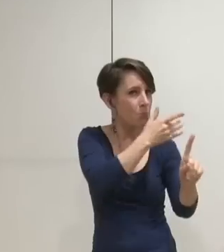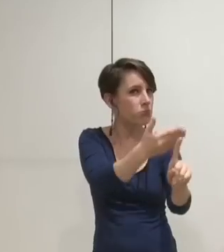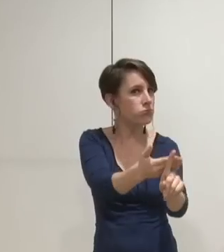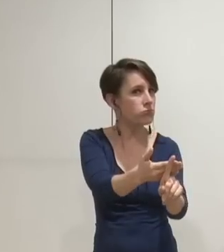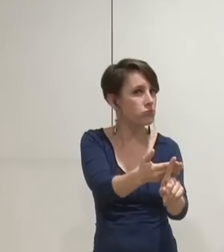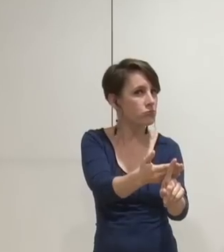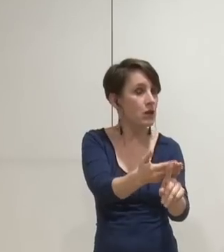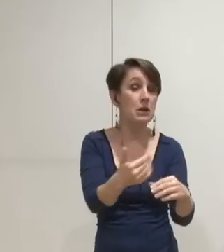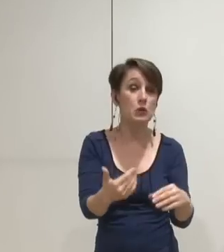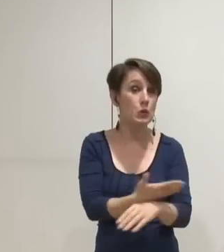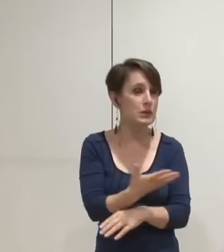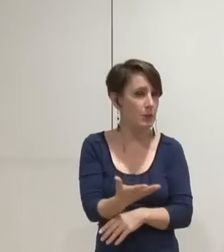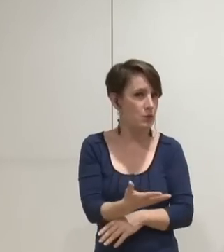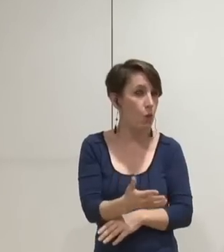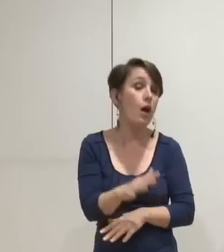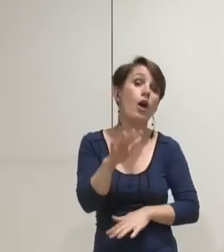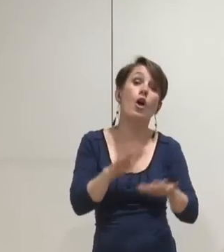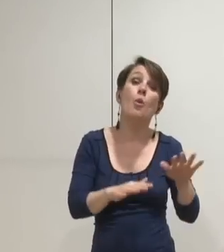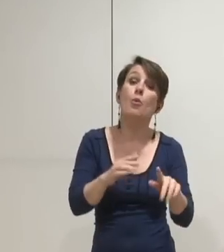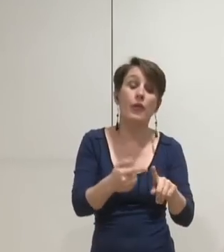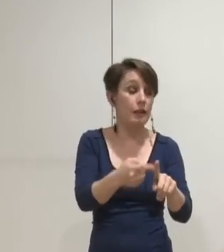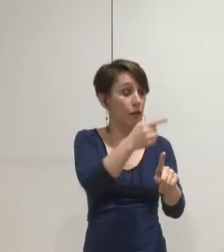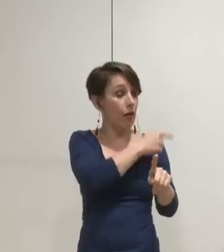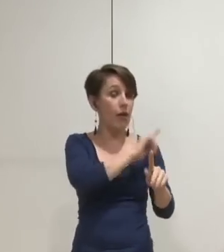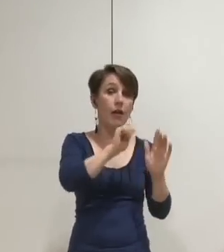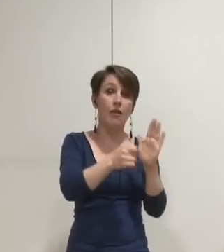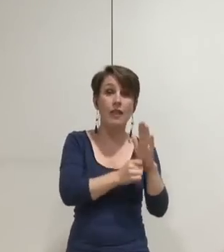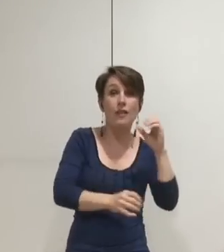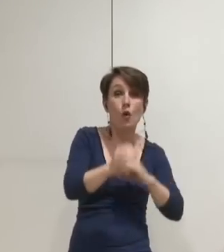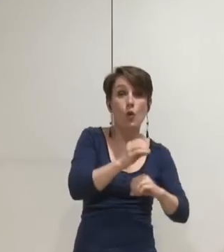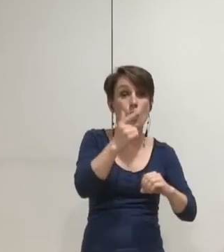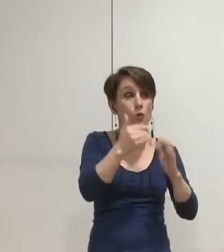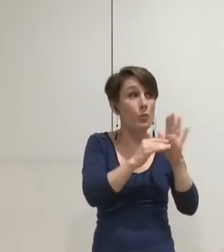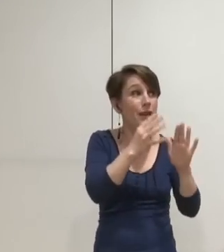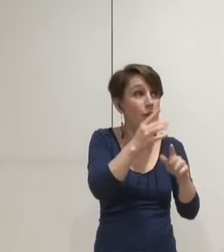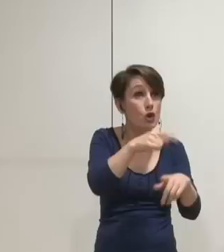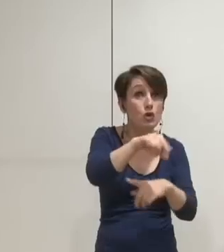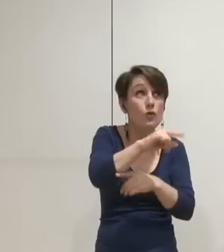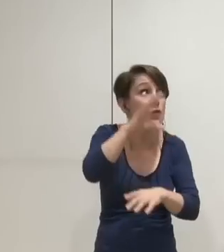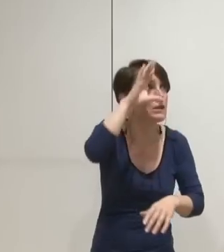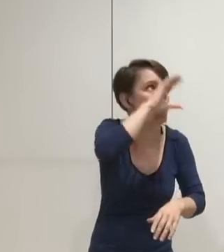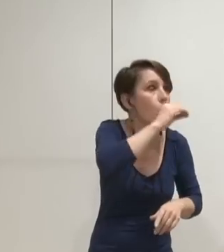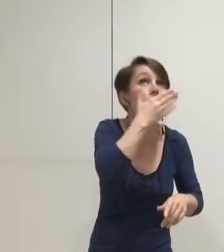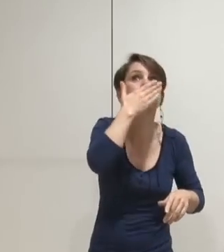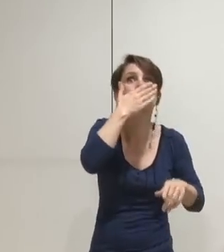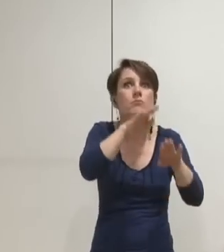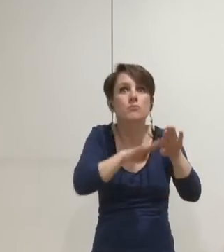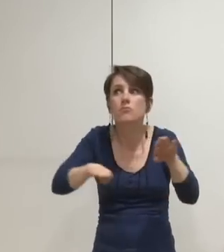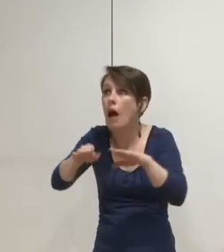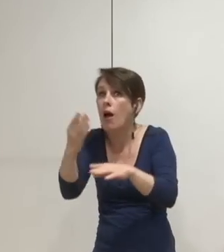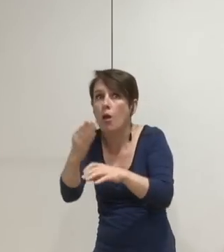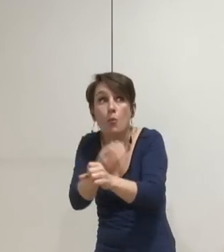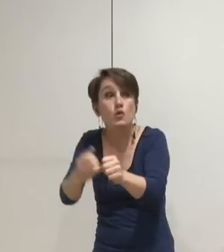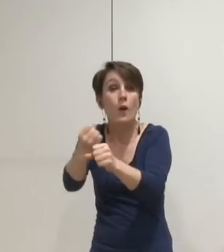ù en octobre vous aviez oublié la création indispensable de cette régie pour gérer le contrat et vous vous